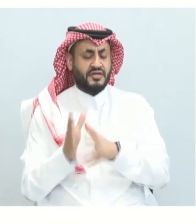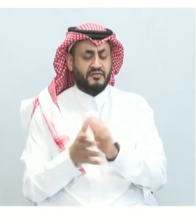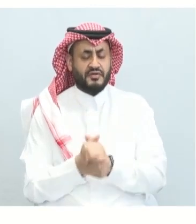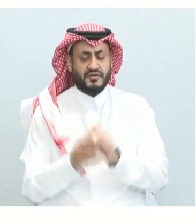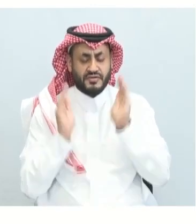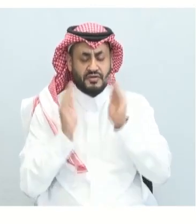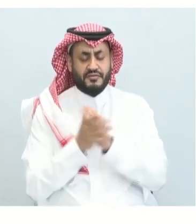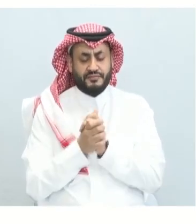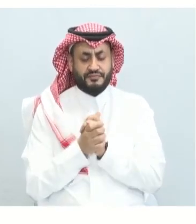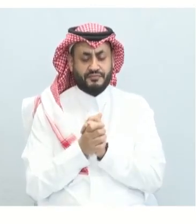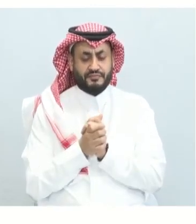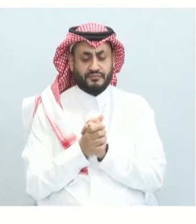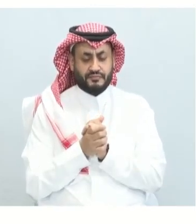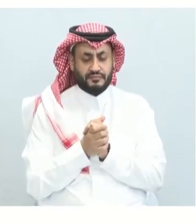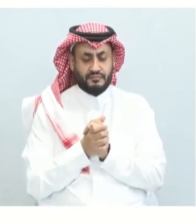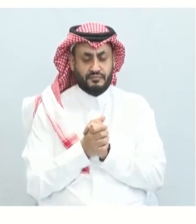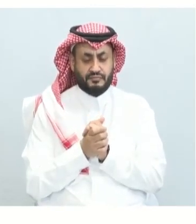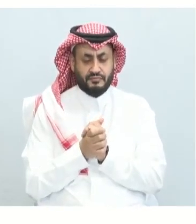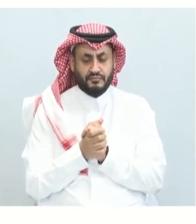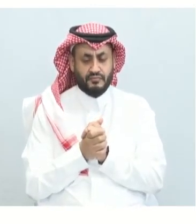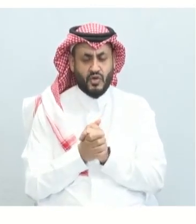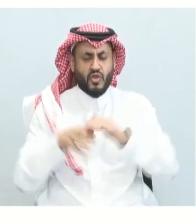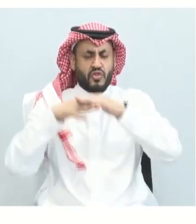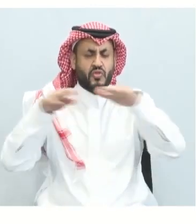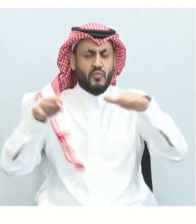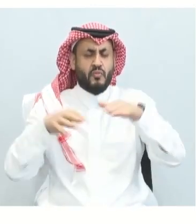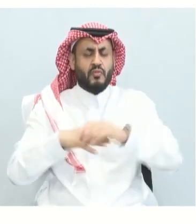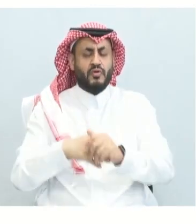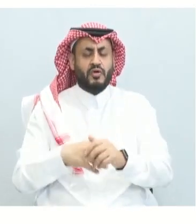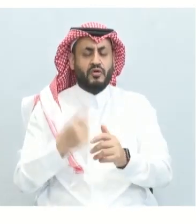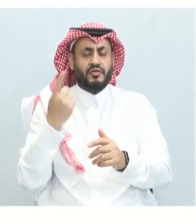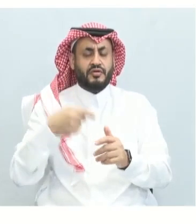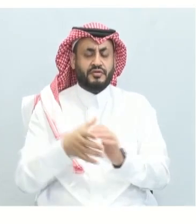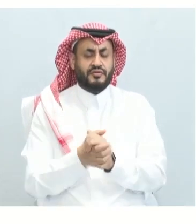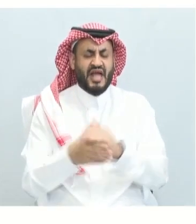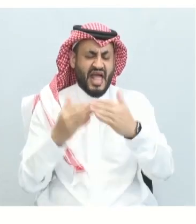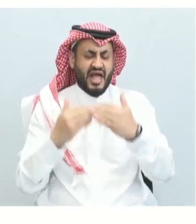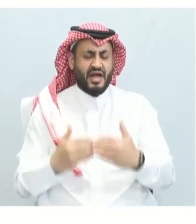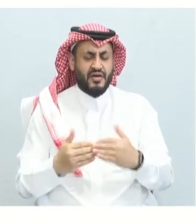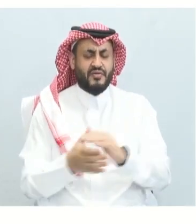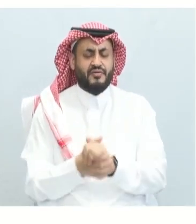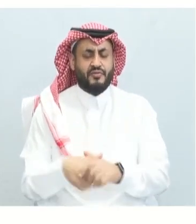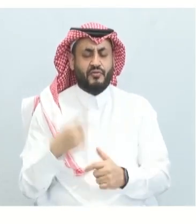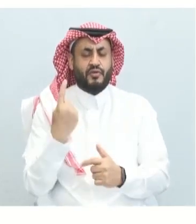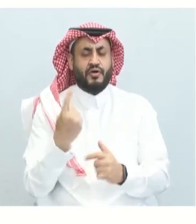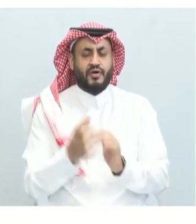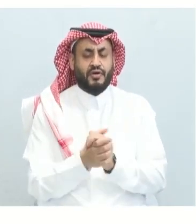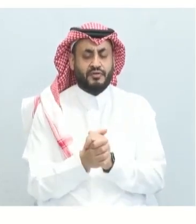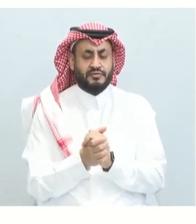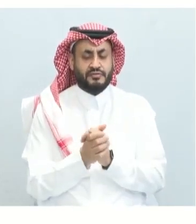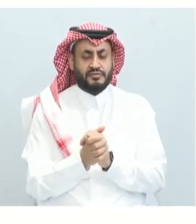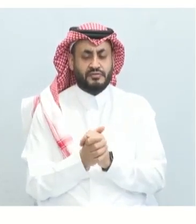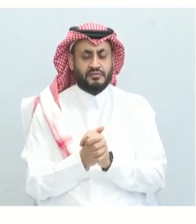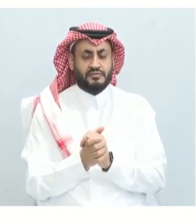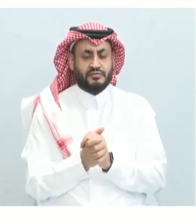هذه الصلاه واكثر وتر 11 عش ركعه واقله ركعه واحده وادنى الكمال